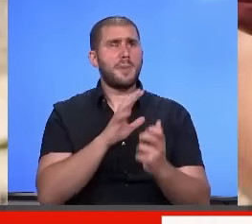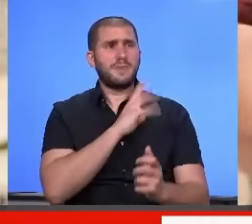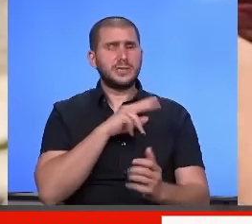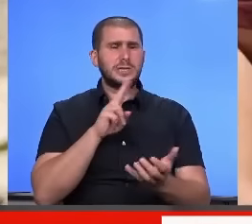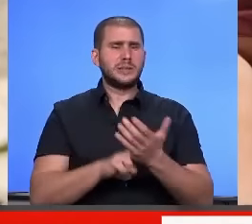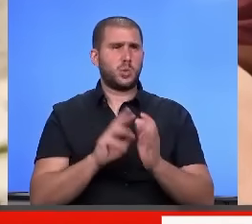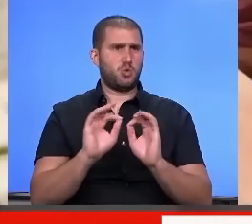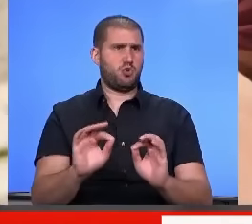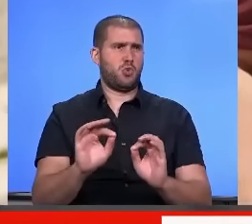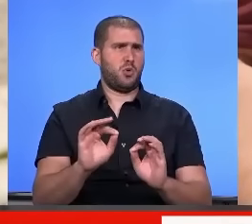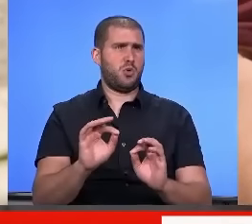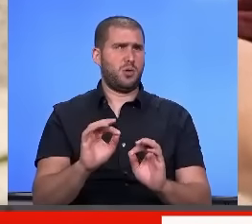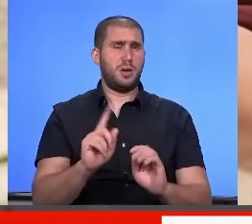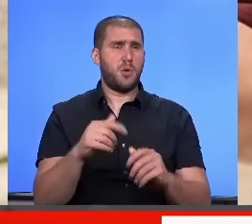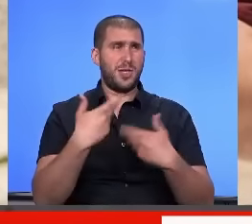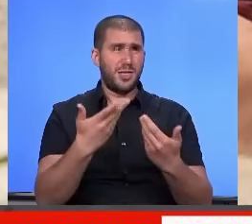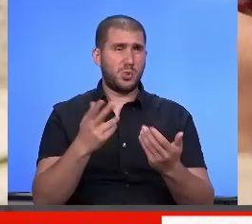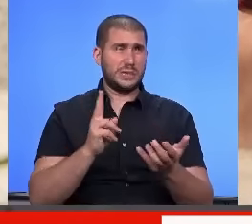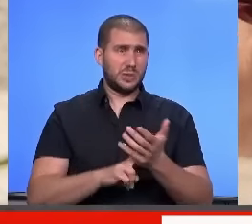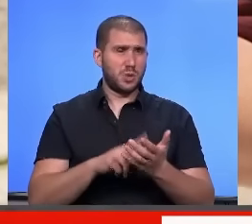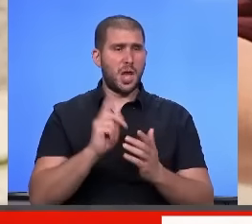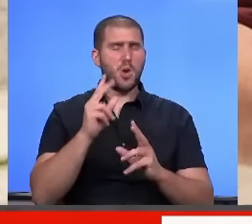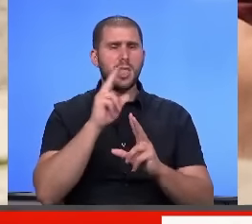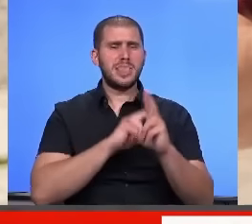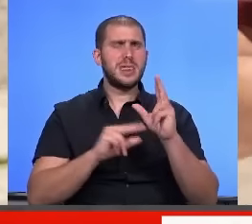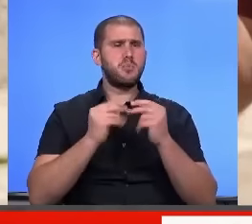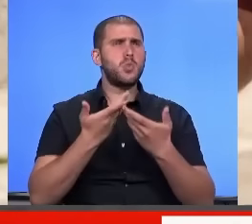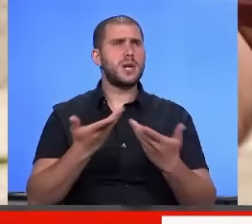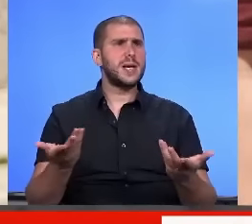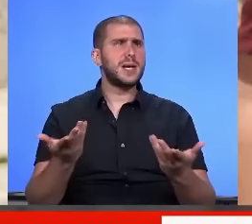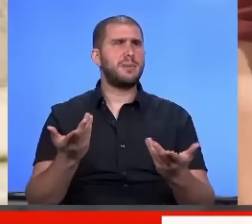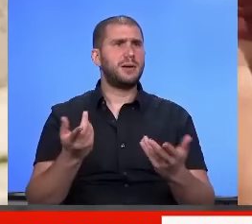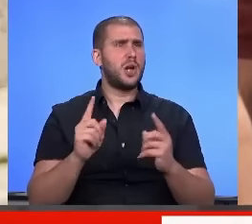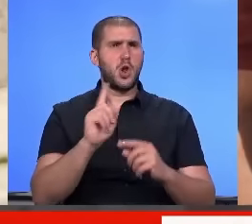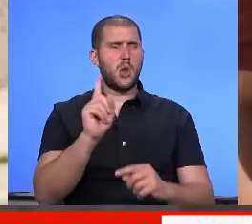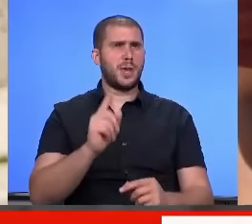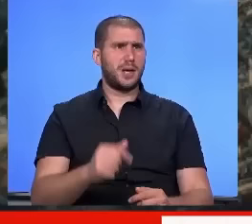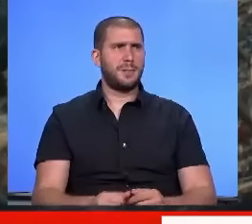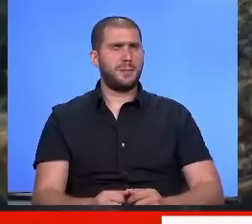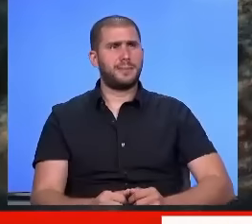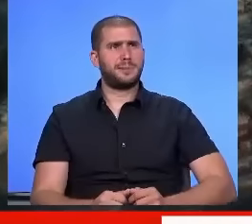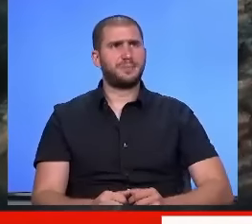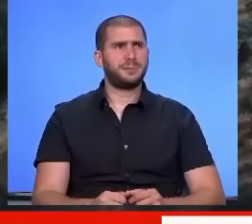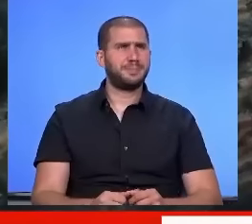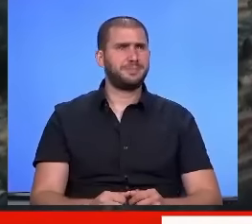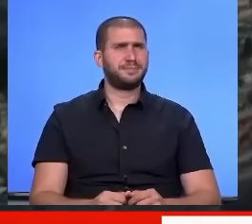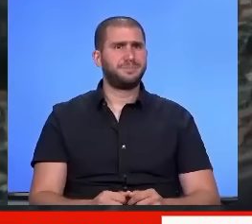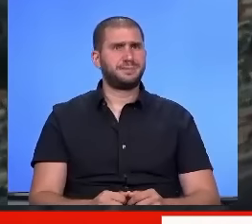حقوقه، ما أعطيت الشعب الفلسطيني كله في الهواء، ما بيصير.